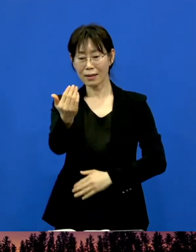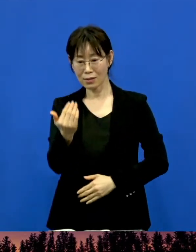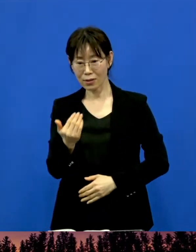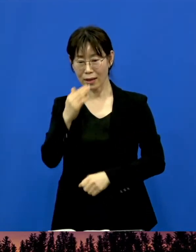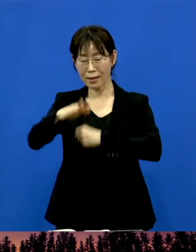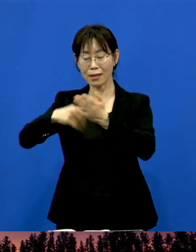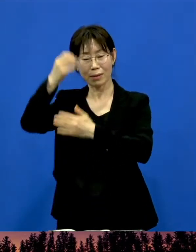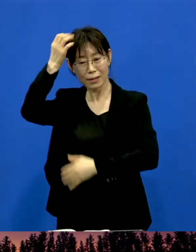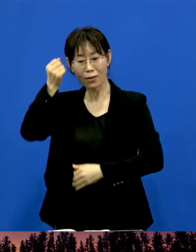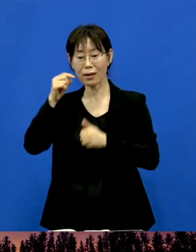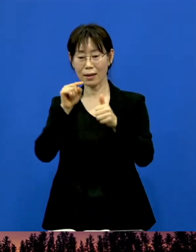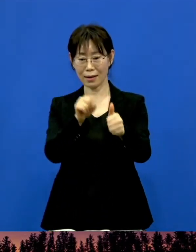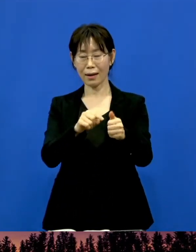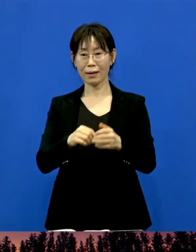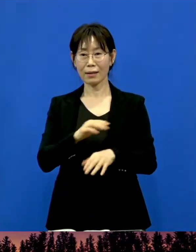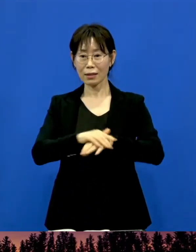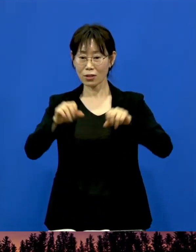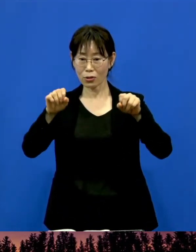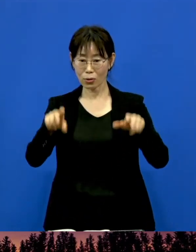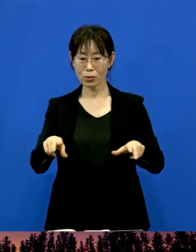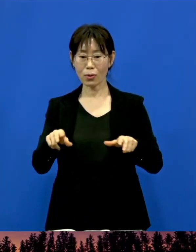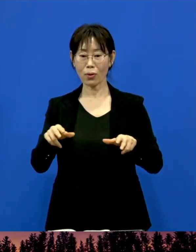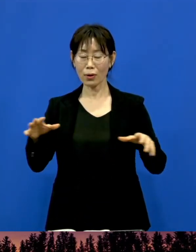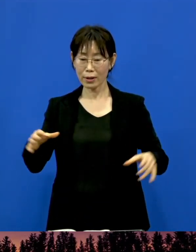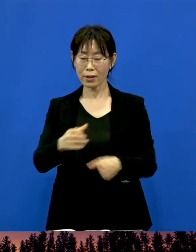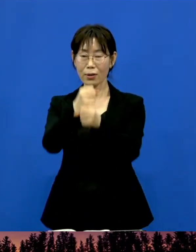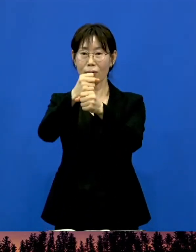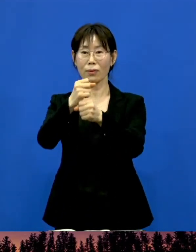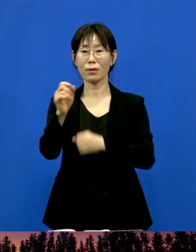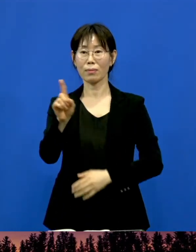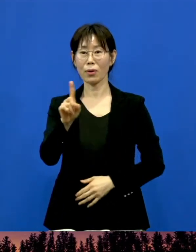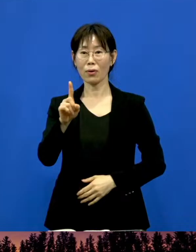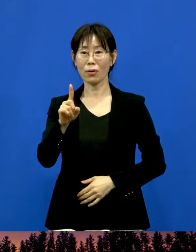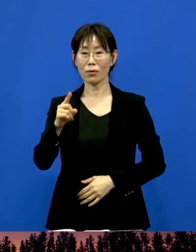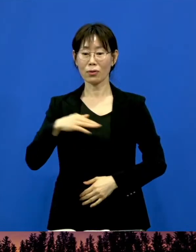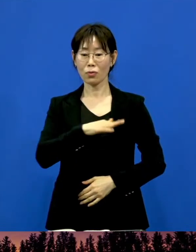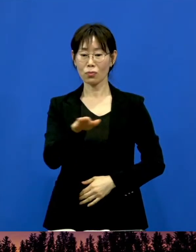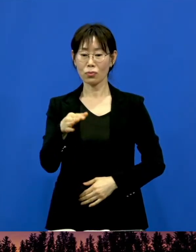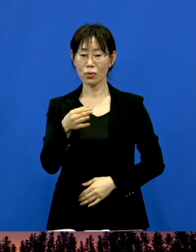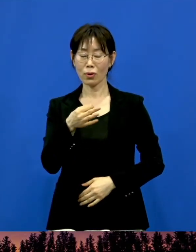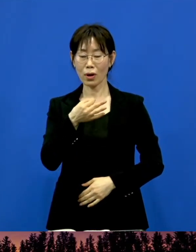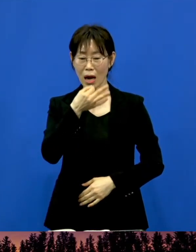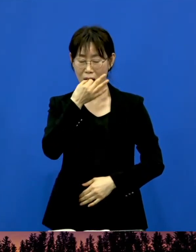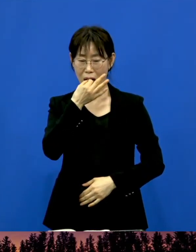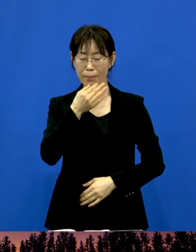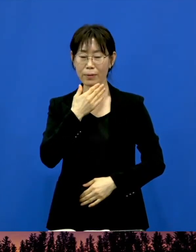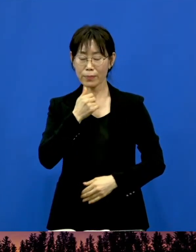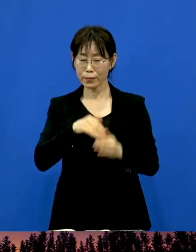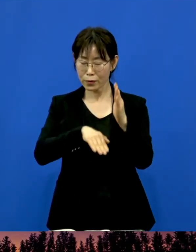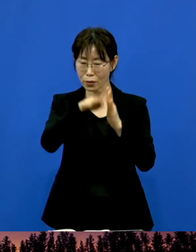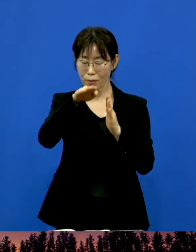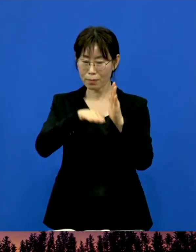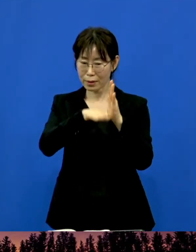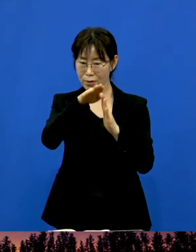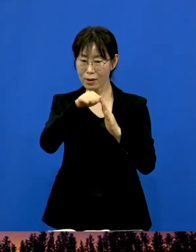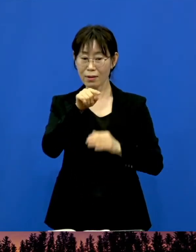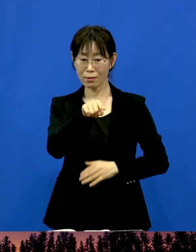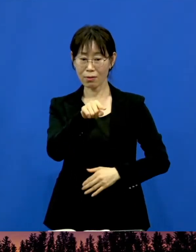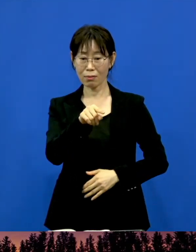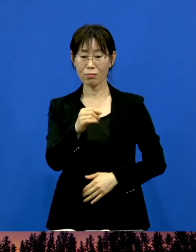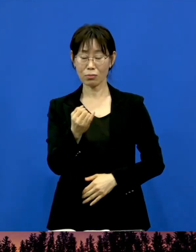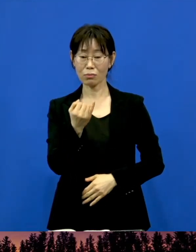여러분 이게 전도서의 결론이에요. 전도서는 흠으로 끝나지 않아요. 우리의 욕망을 무시하지 않습니다, 여러분. 해